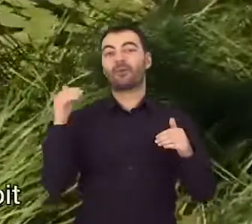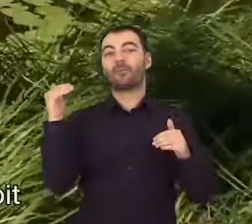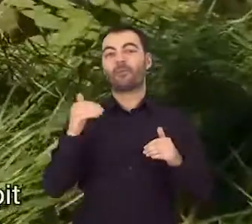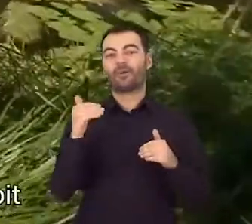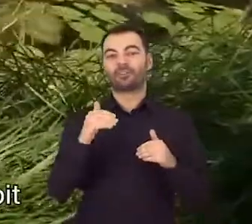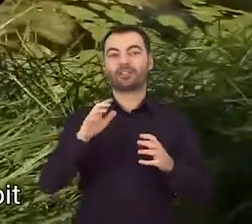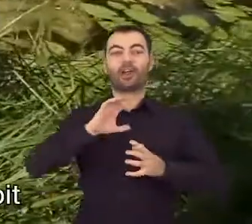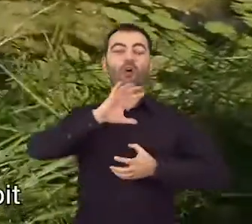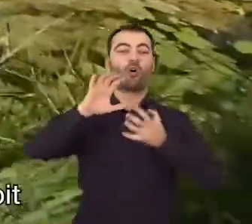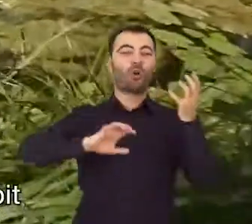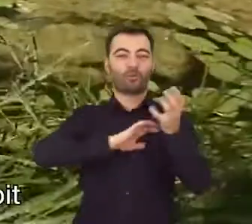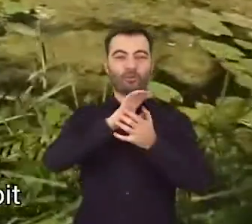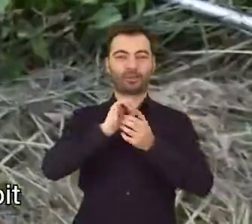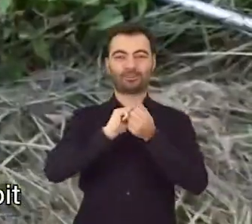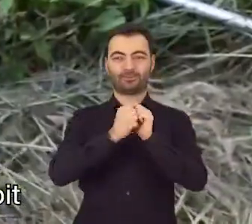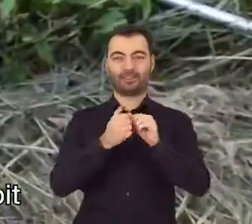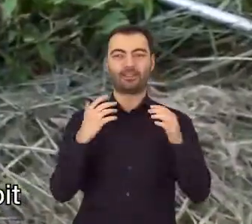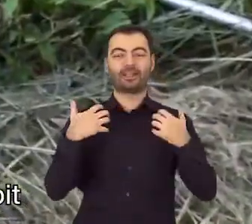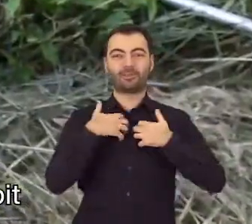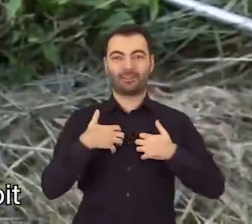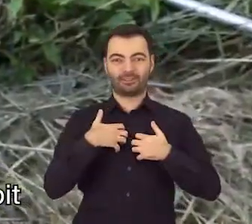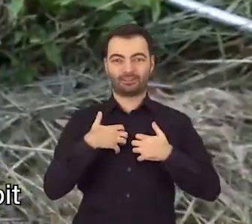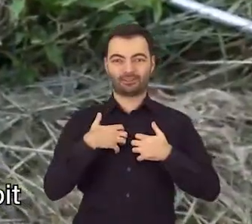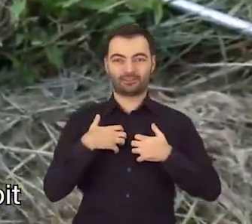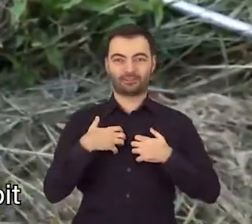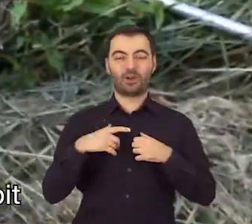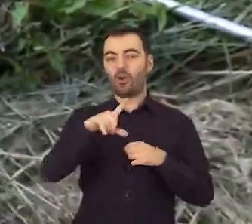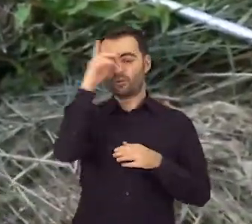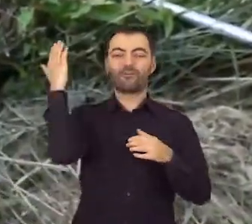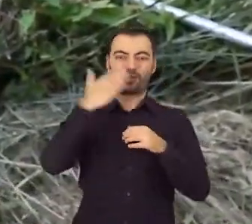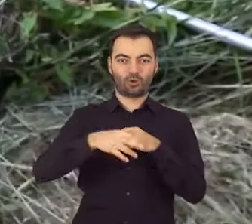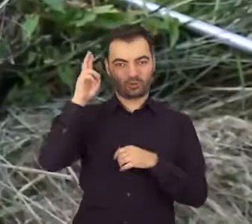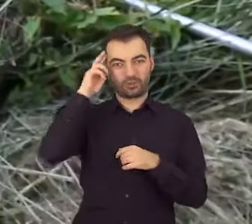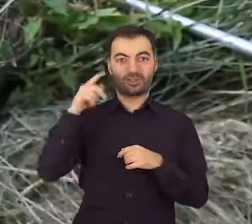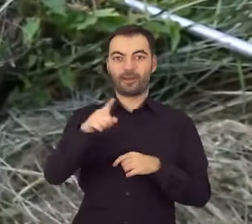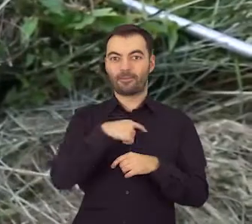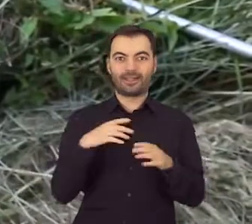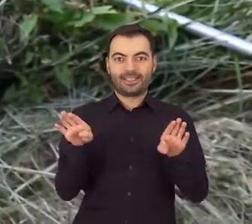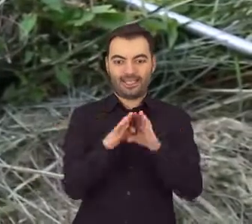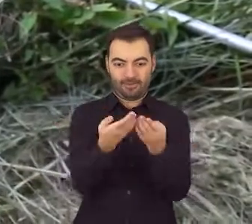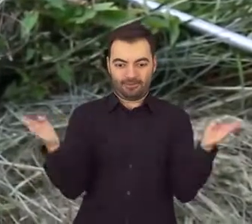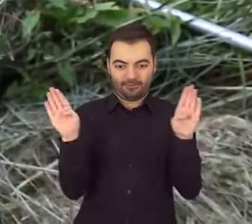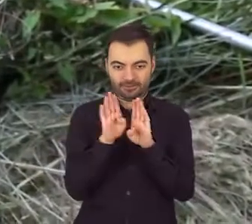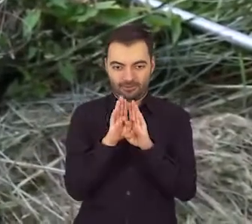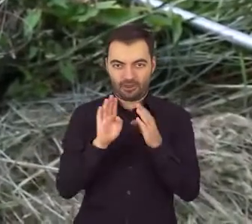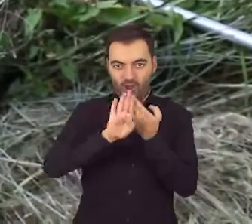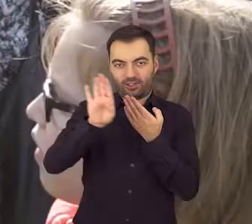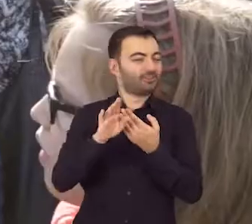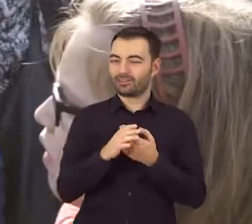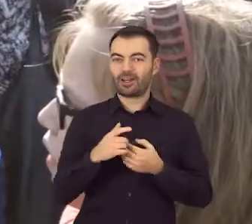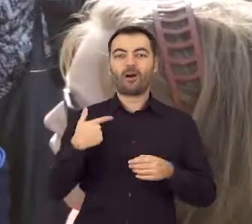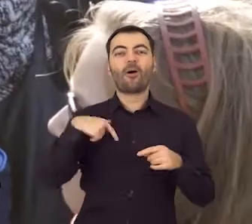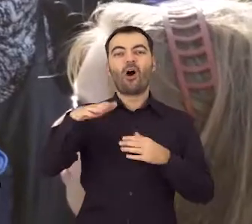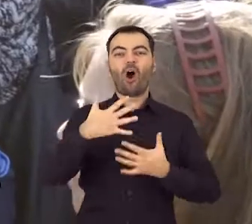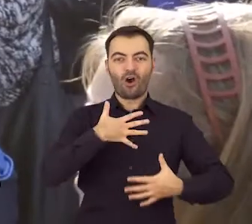Może globalne zmiany klimatyczne uświadomią ludzi, że nie żyjemy na działce budowlanej, która jest odrębna od sąsiedniej działki budowlanej, bo